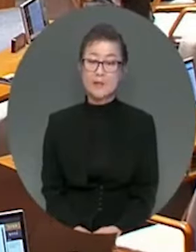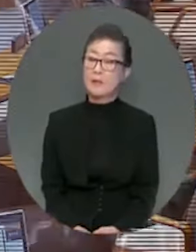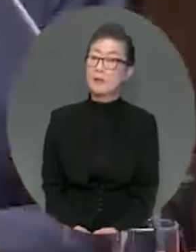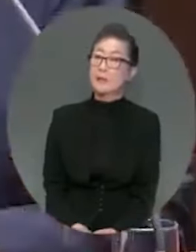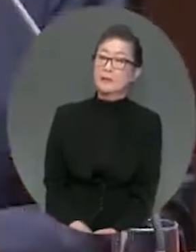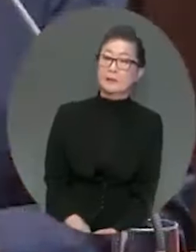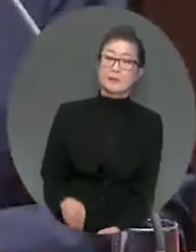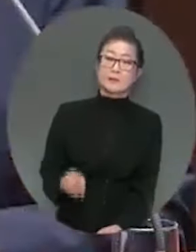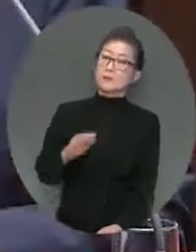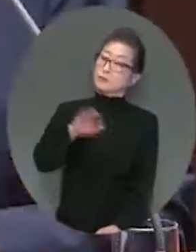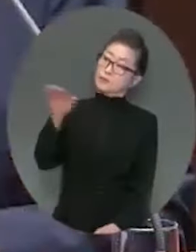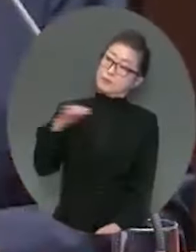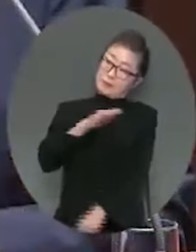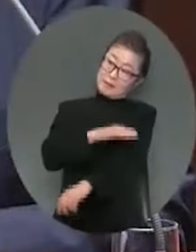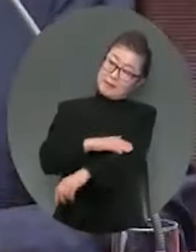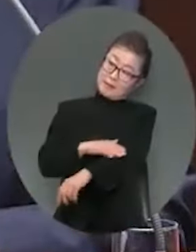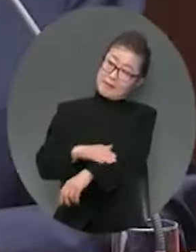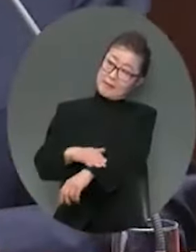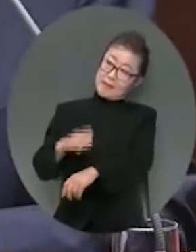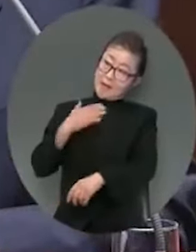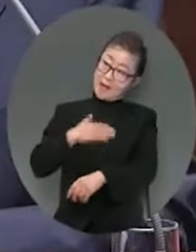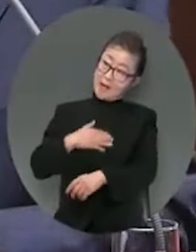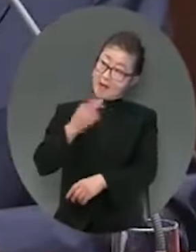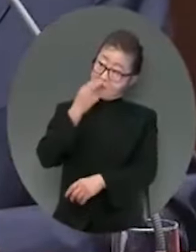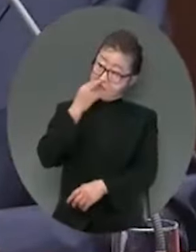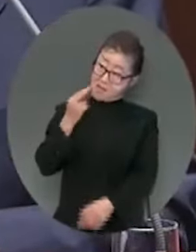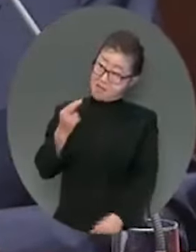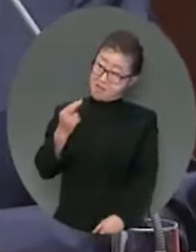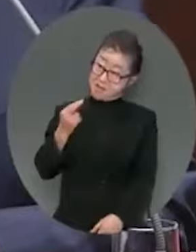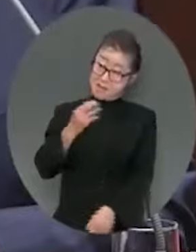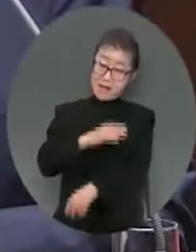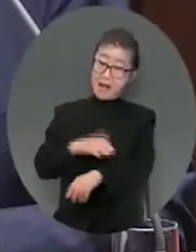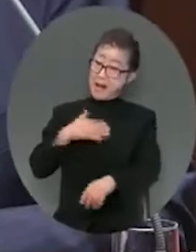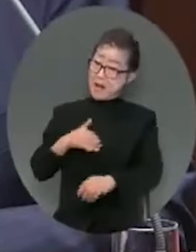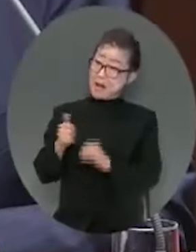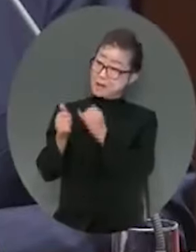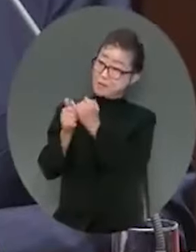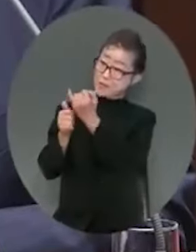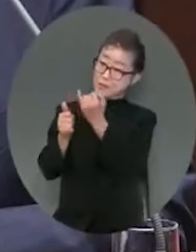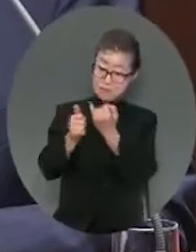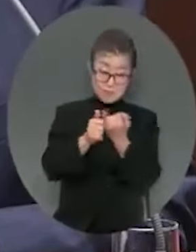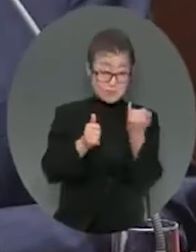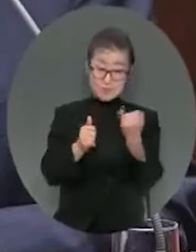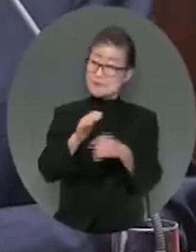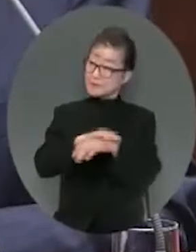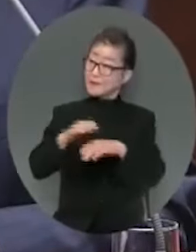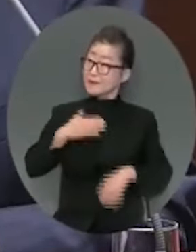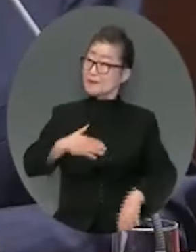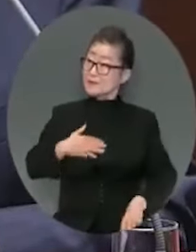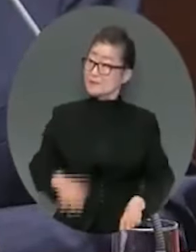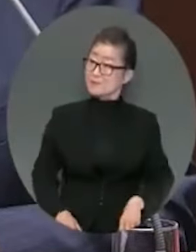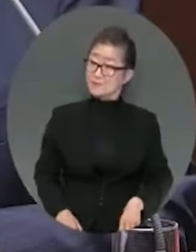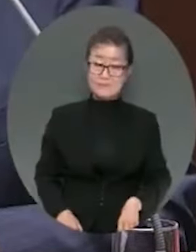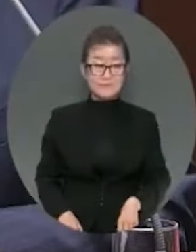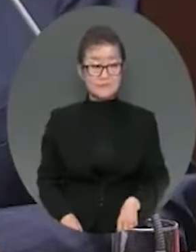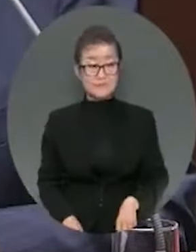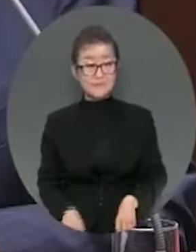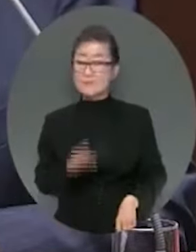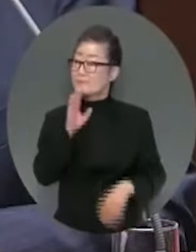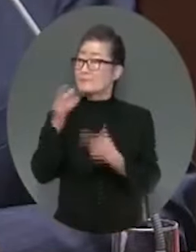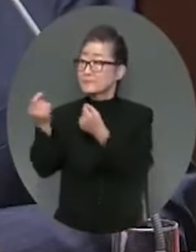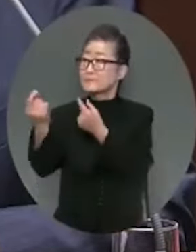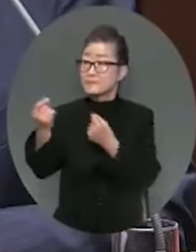우리가 잘 아는 사이 아니에요? 너무나 잘 아는 거죠. 사모님도 잘 알죠? 물론이죠. 아니, 정말